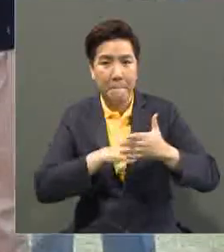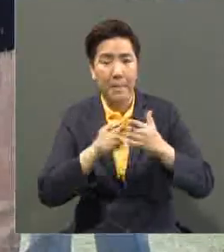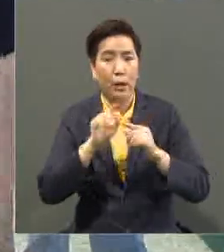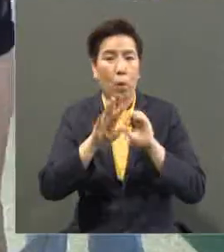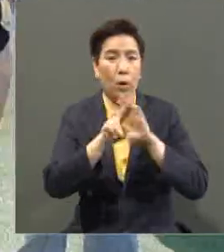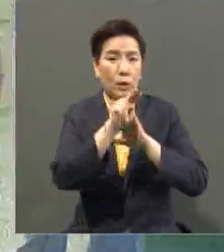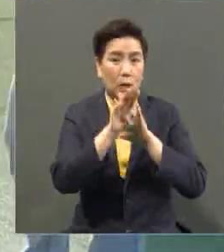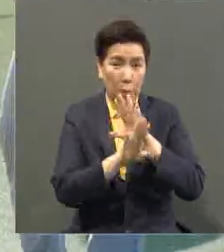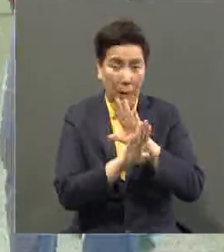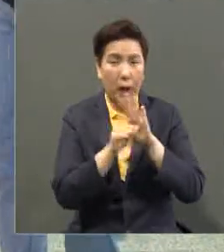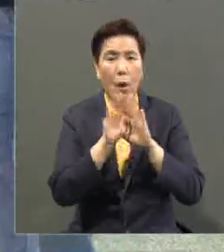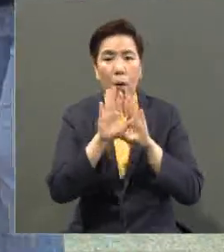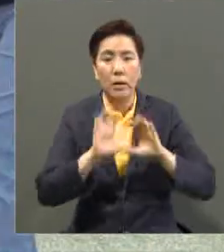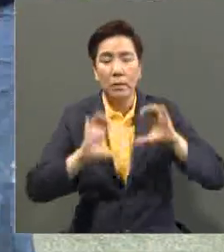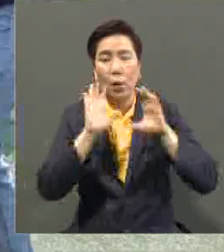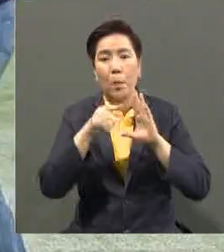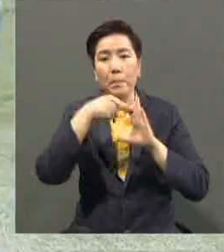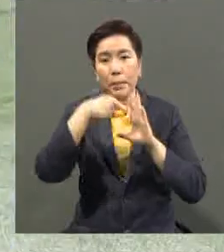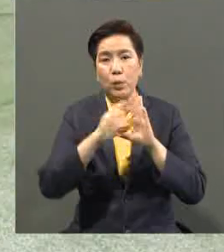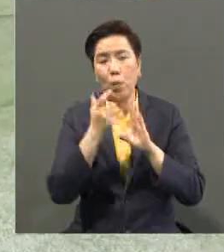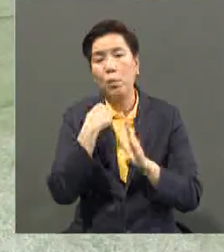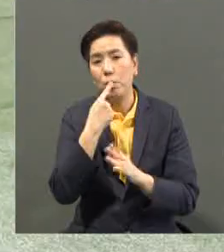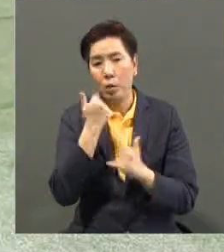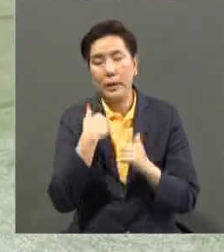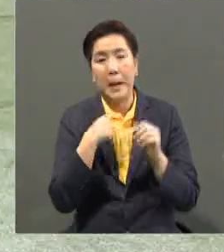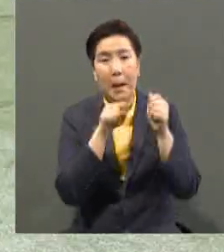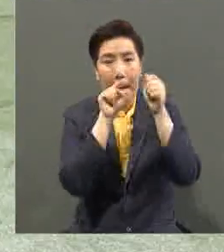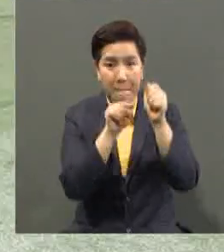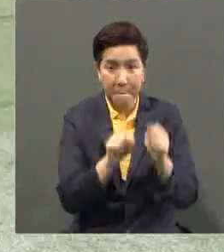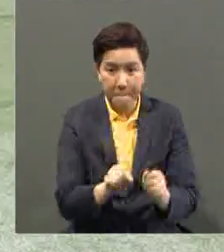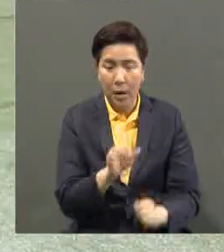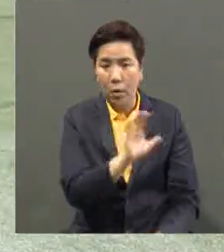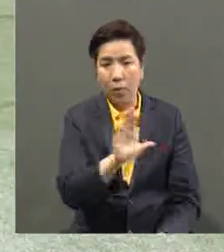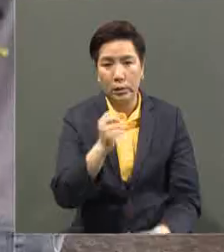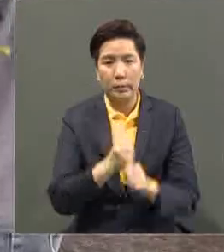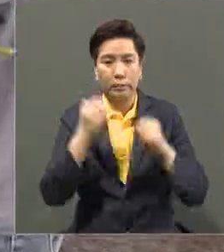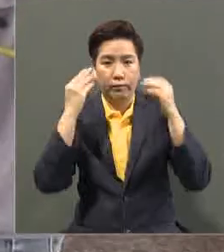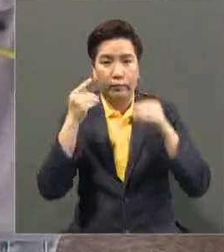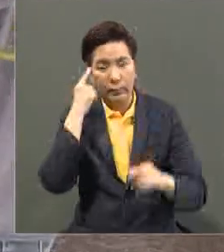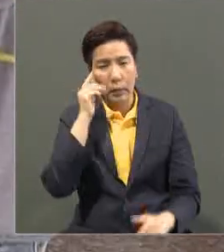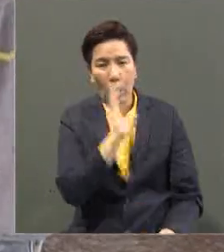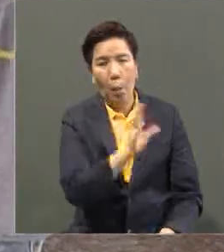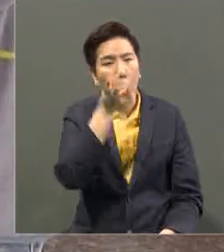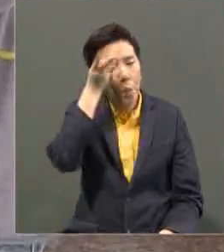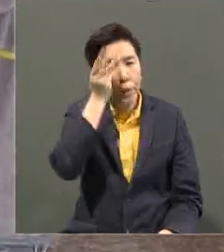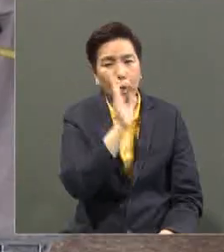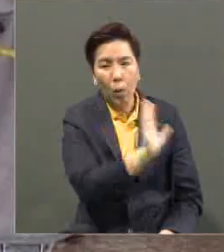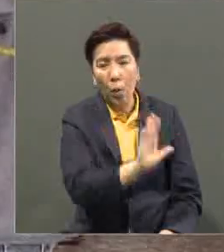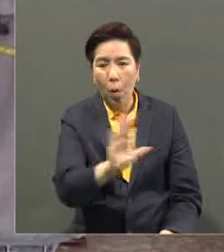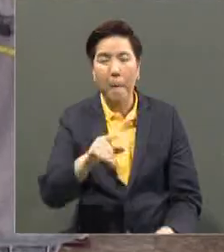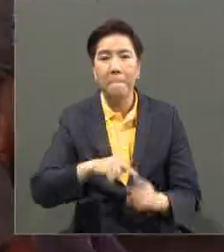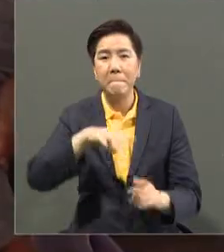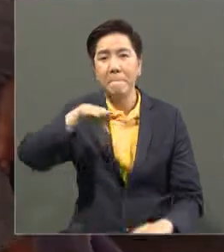พิษณุโลกเขาสนองด้วยนะครับนอกจากนี้เขาได้ให้แต่ละอำเภอในจังหวัดเนี่ยจัดกิจกรรมขึ้นมาตามแนวคิดสงกรานต์เมือง